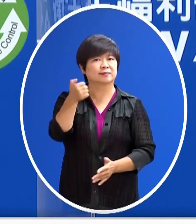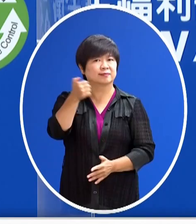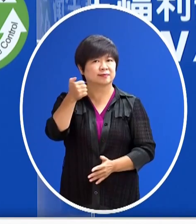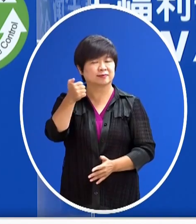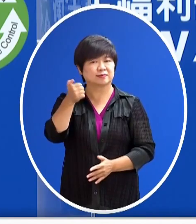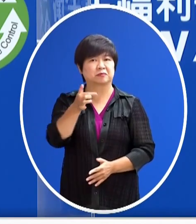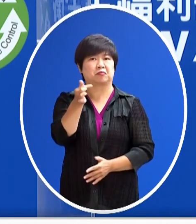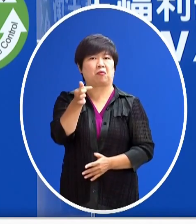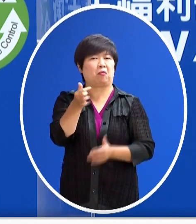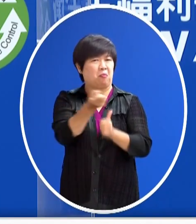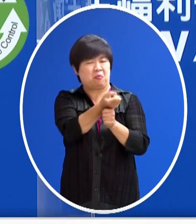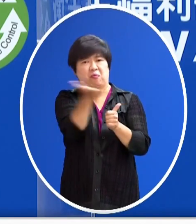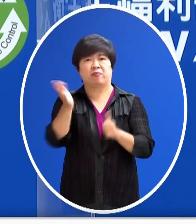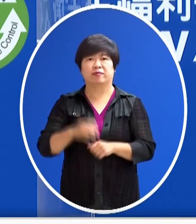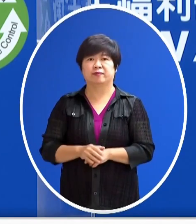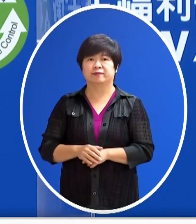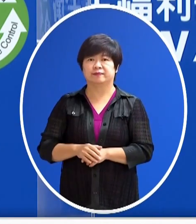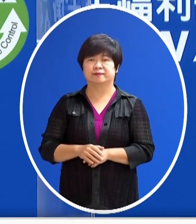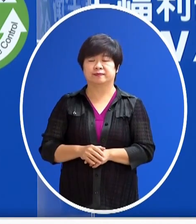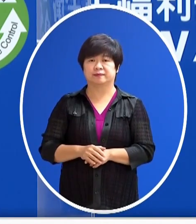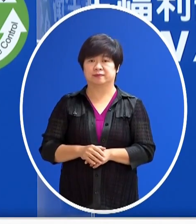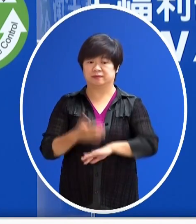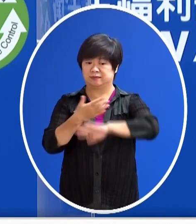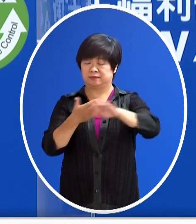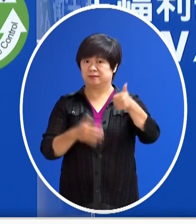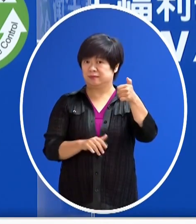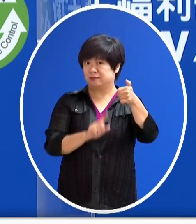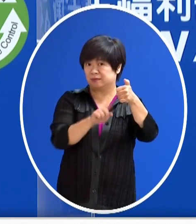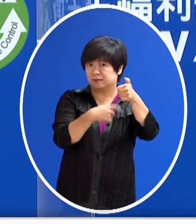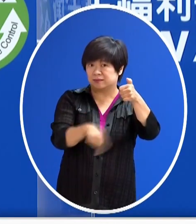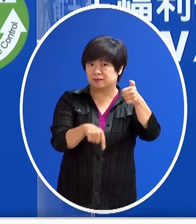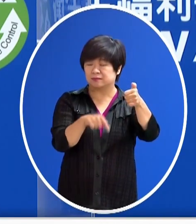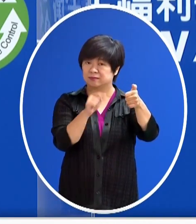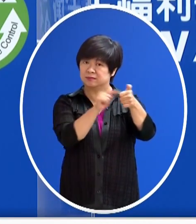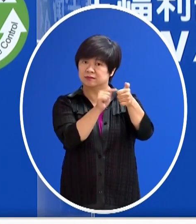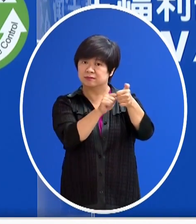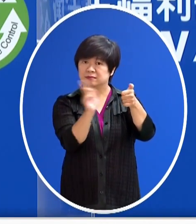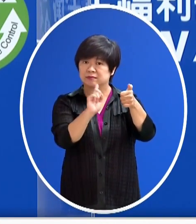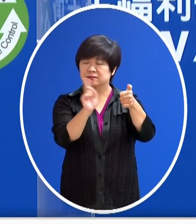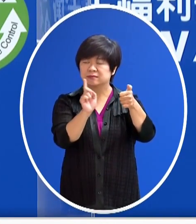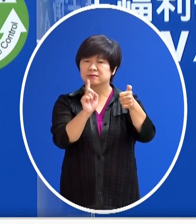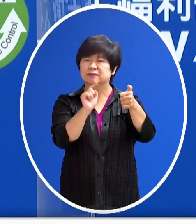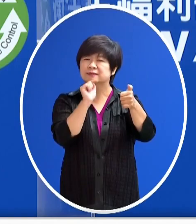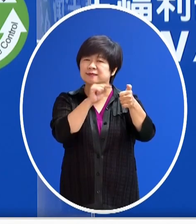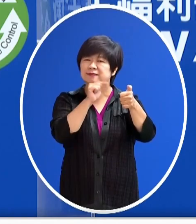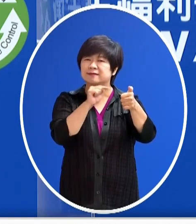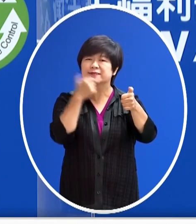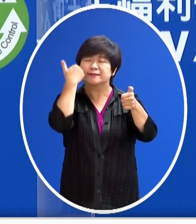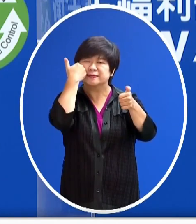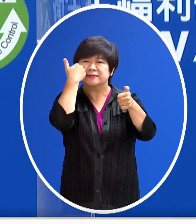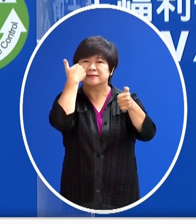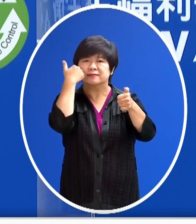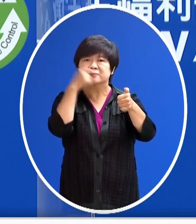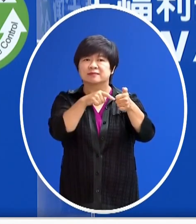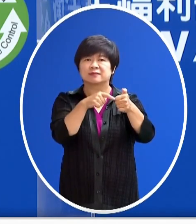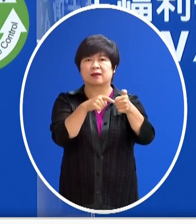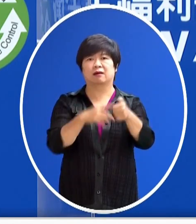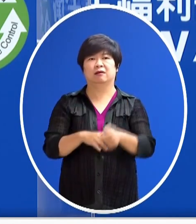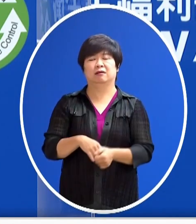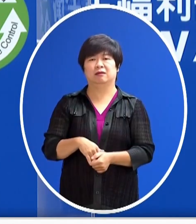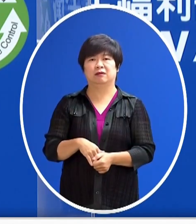但是这里面另外呢会筛出这50个，不是筛出，就是会有50个是伪阴性